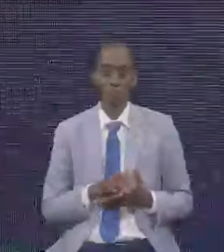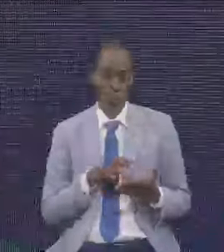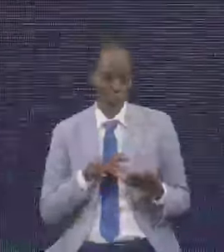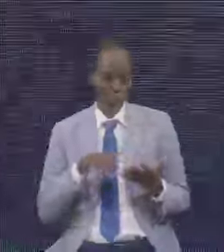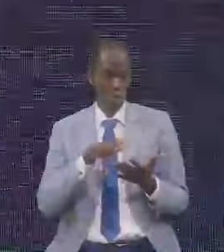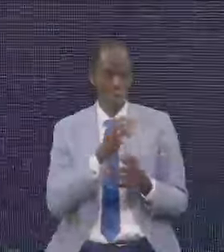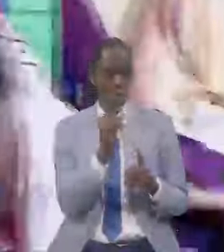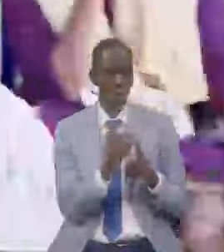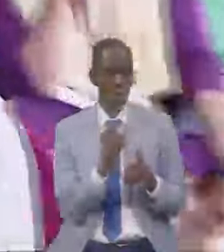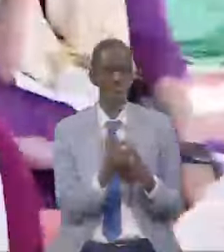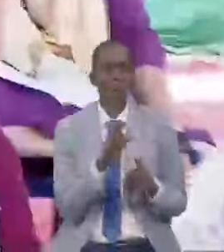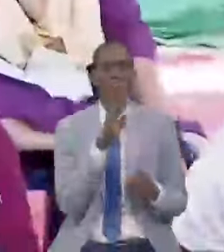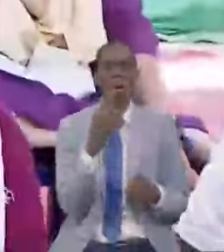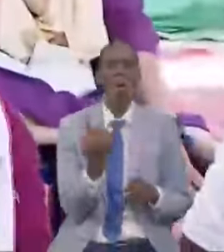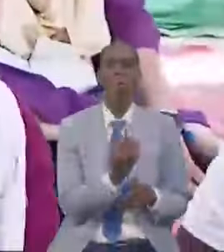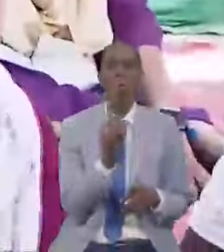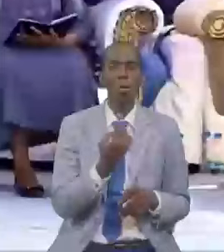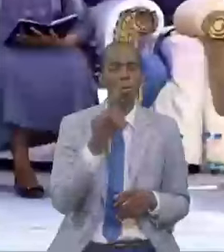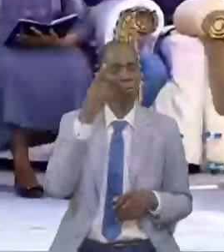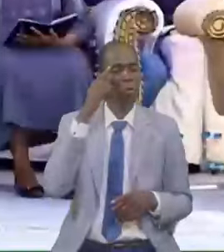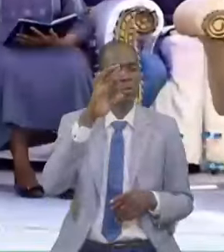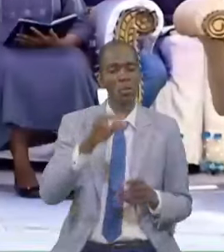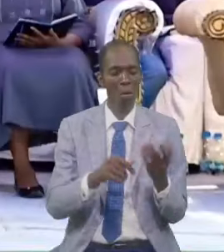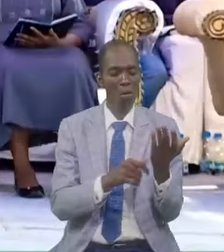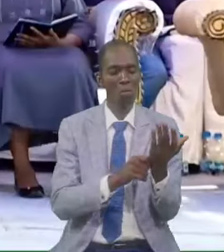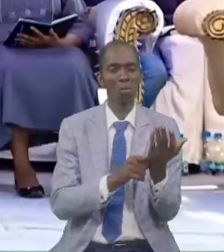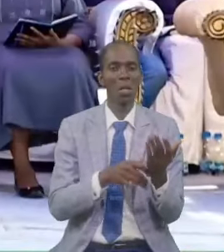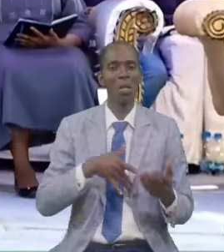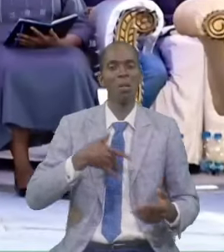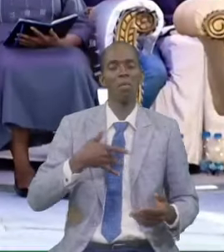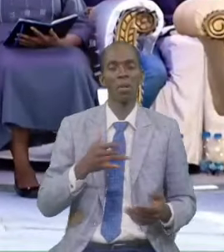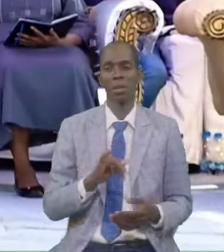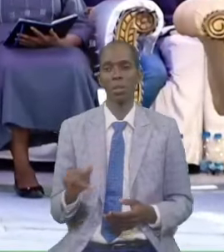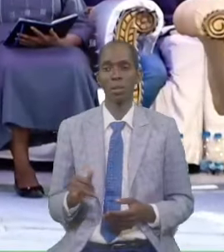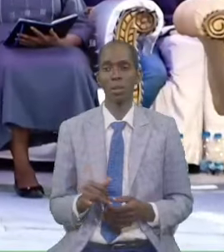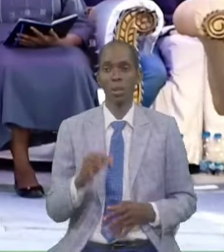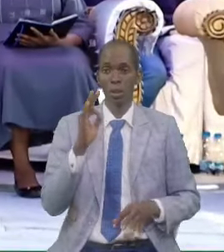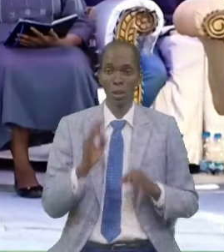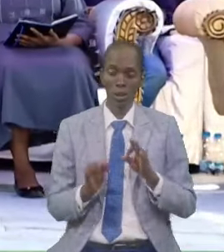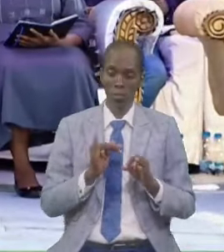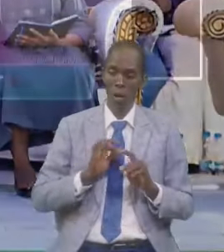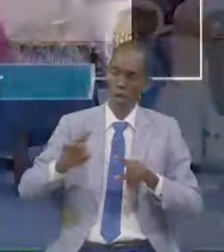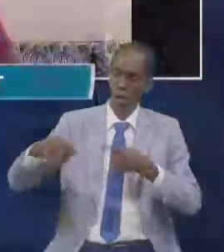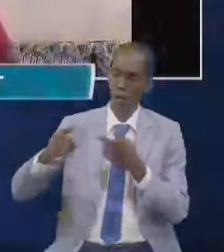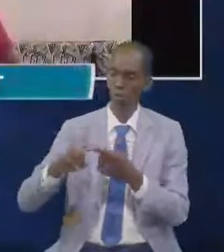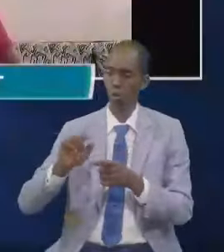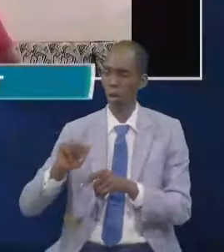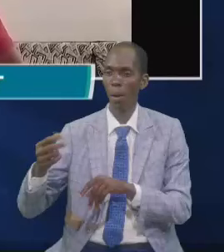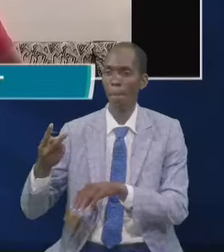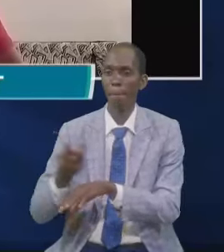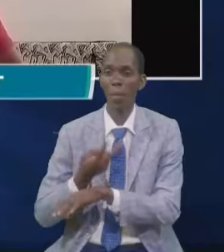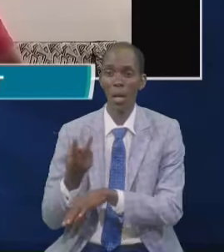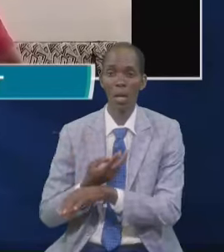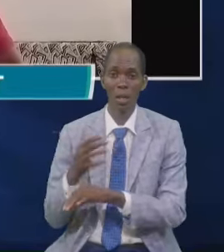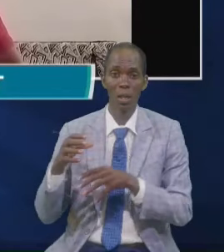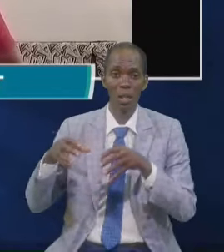emotion. అది భావోద్వేగాలను మాత్రమే తాకుతుంది. It's like if I go to a mathematics class. నేను గనక లెక్కల మాస్టర్ గా వెళ్ళాను అనుకోండి. And the